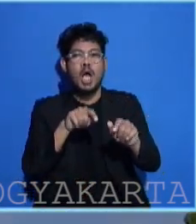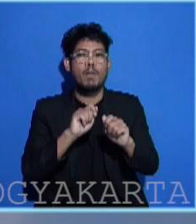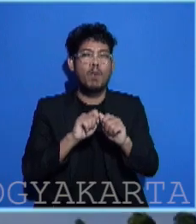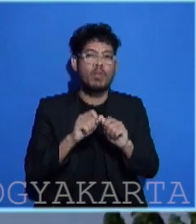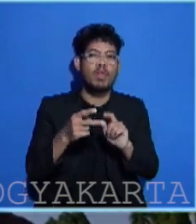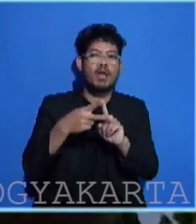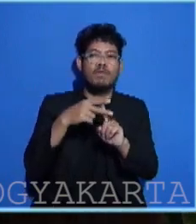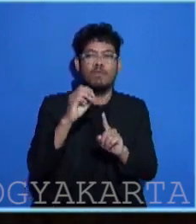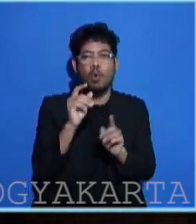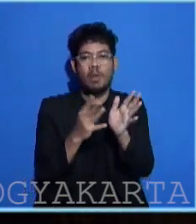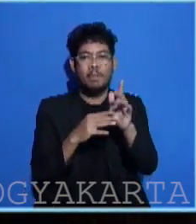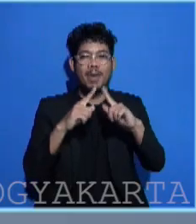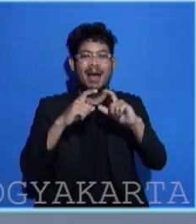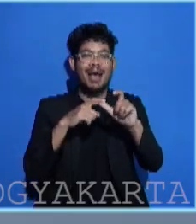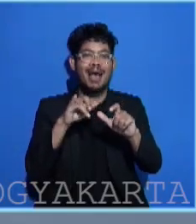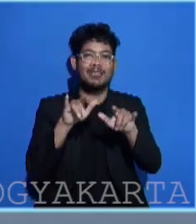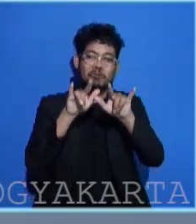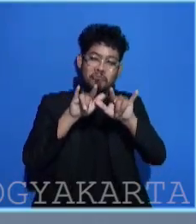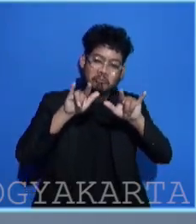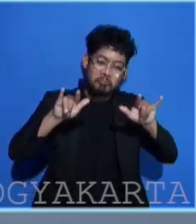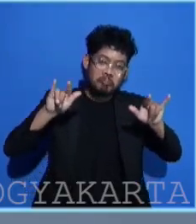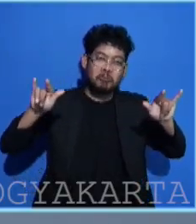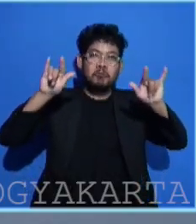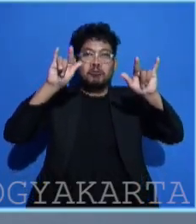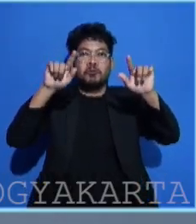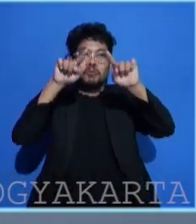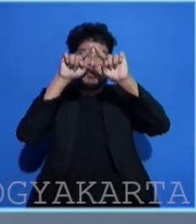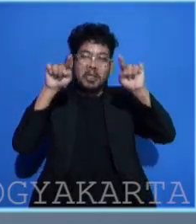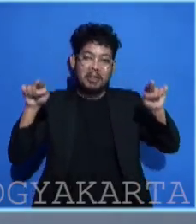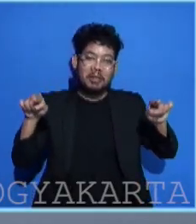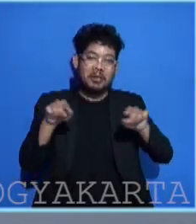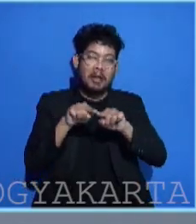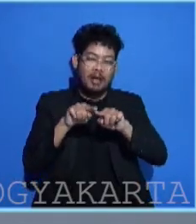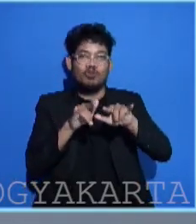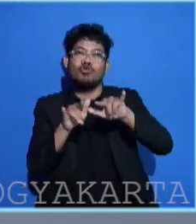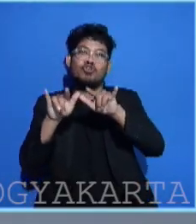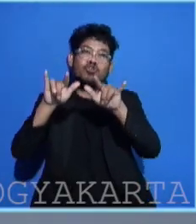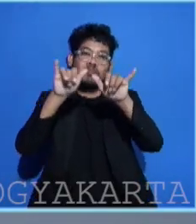menghias udara dengan menakjubkan. Doni Rahmat, Nurmanovika, TVRI Jogja, melaporkan.